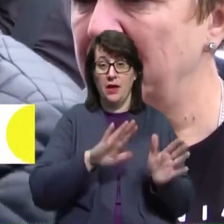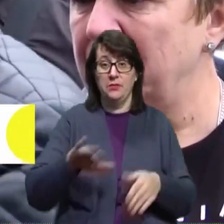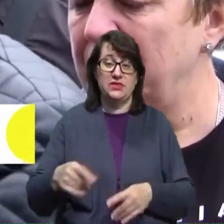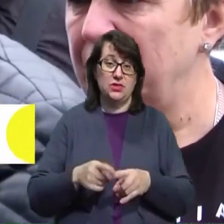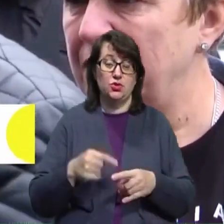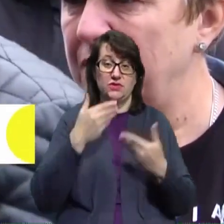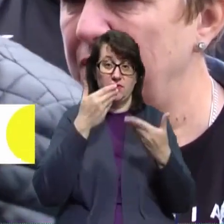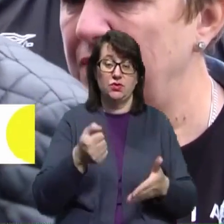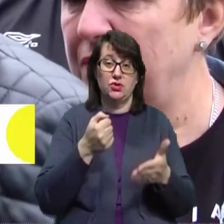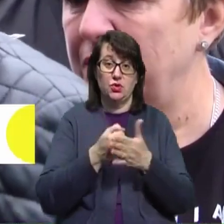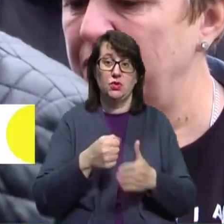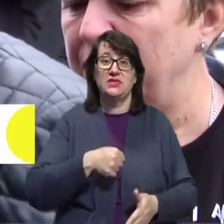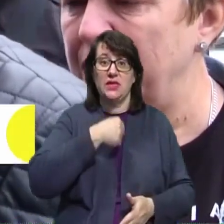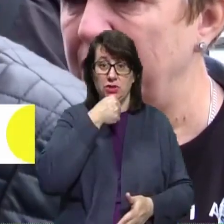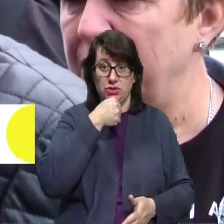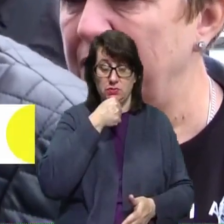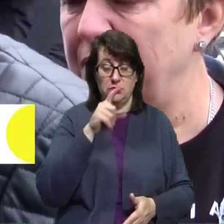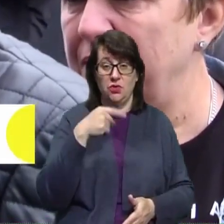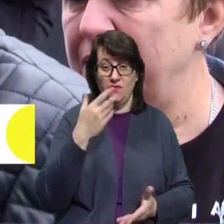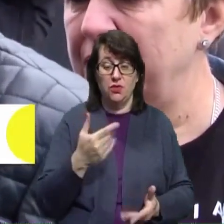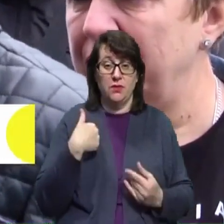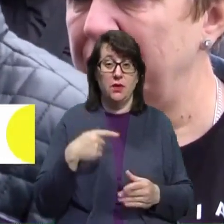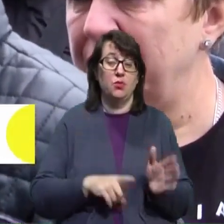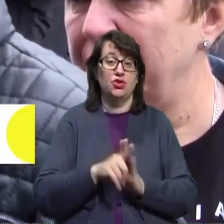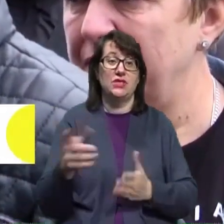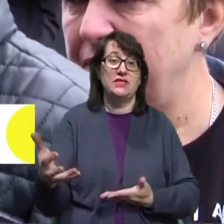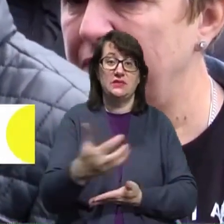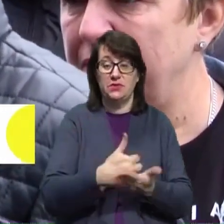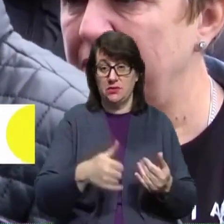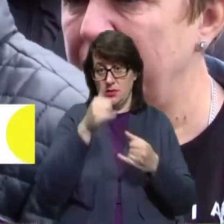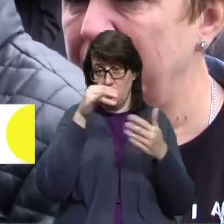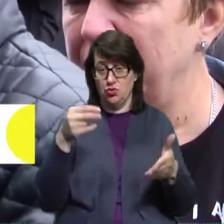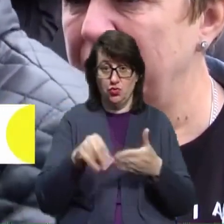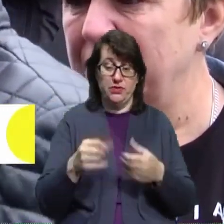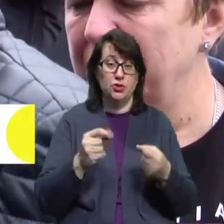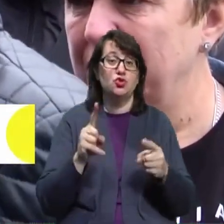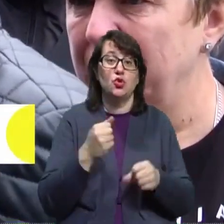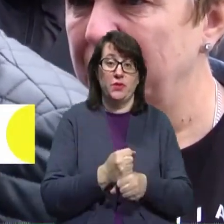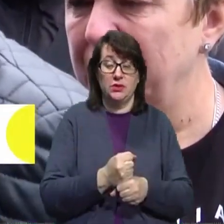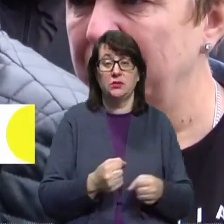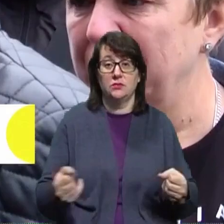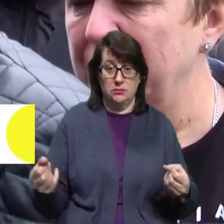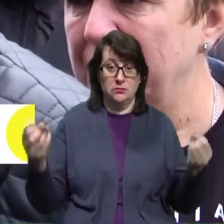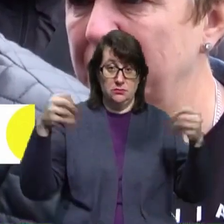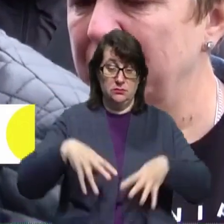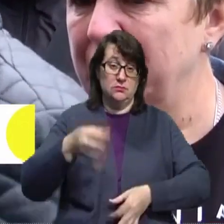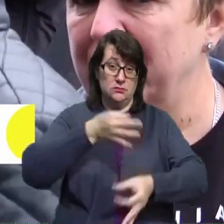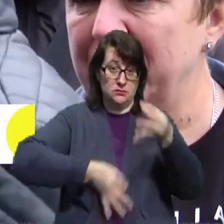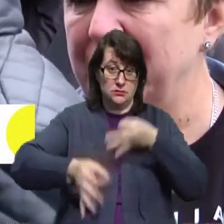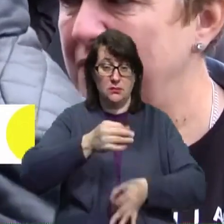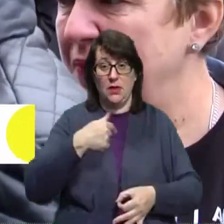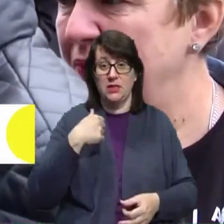до наших старших, тобто кажемо, ми почали збір, але не можемо купити машину. Що нам робити? Зібралися за круглим столом, і наші старші